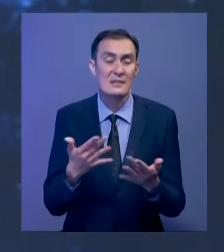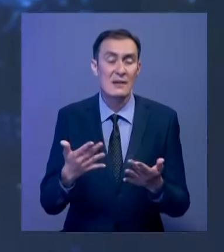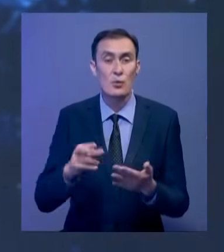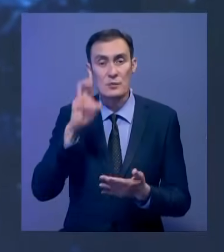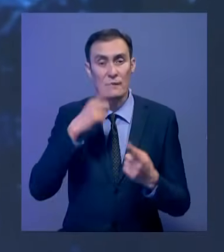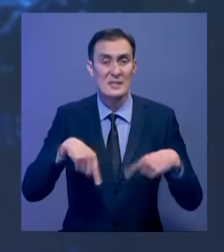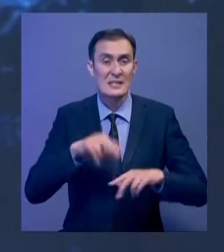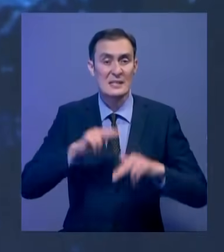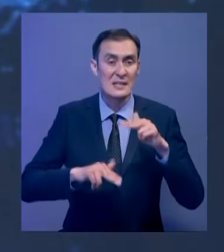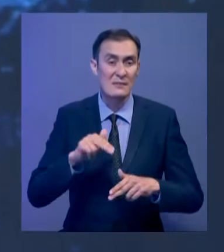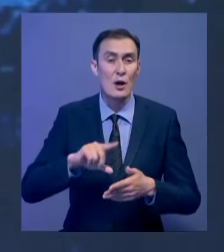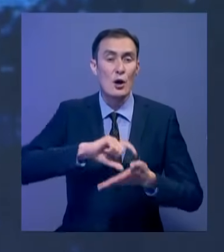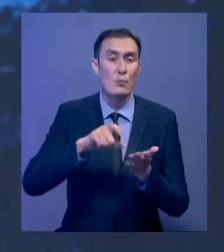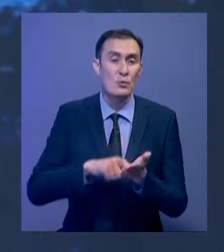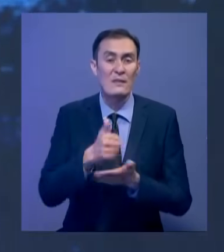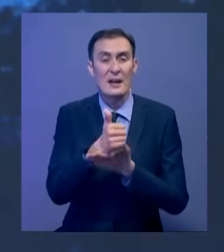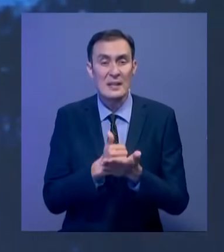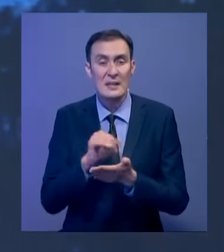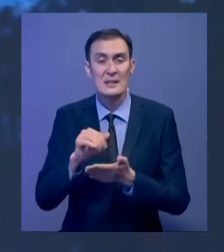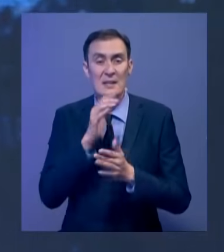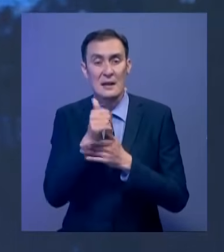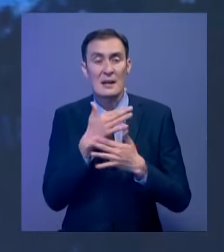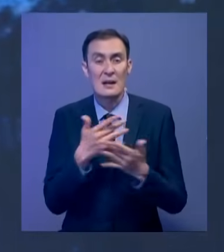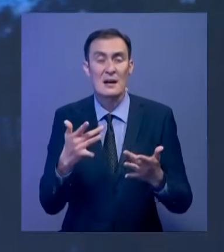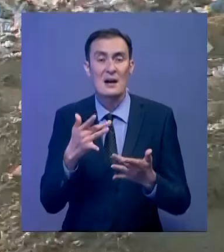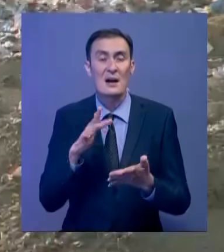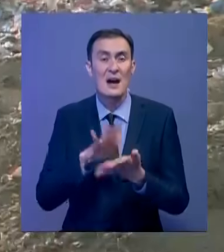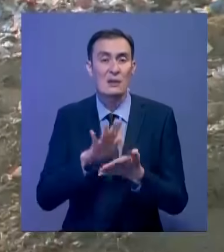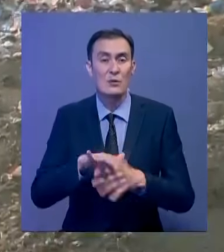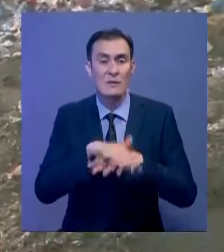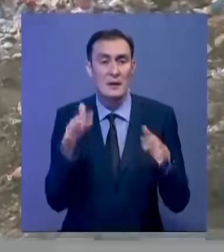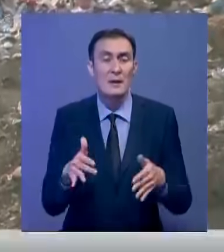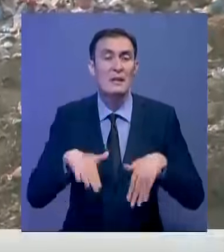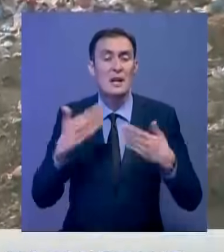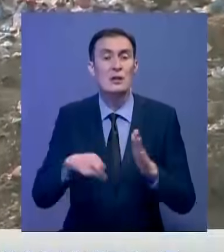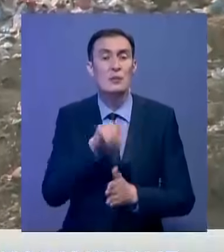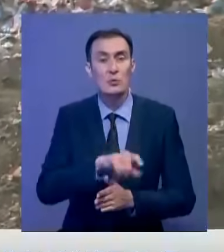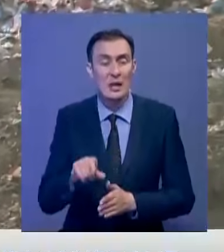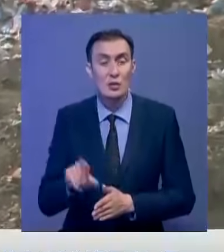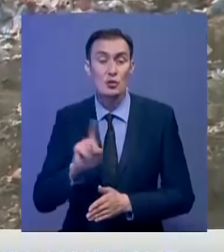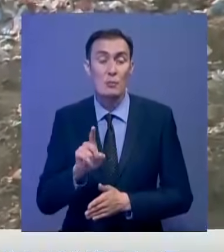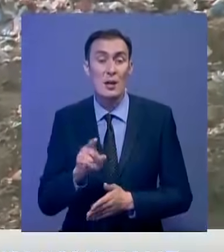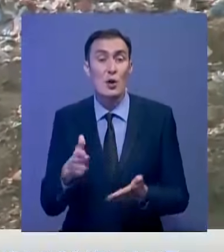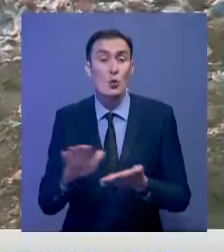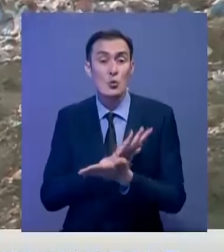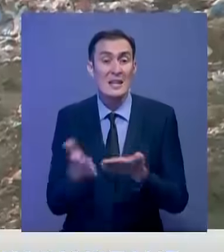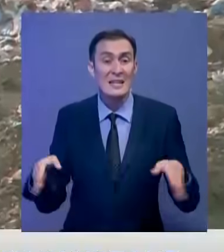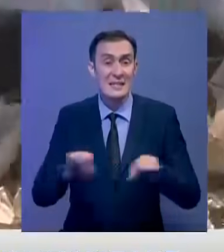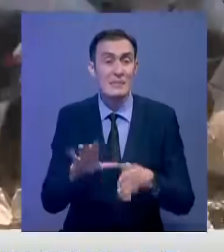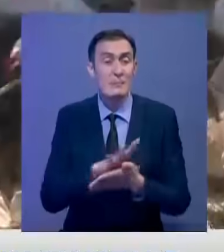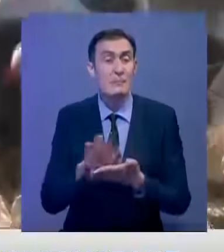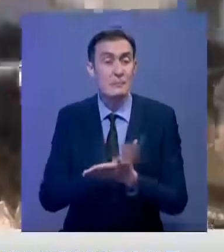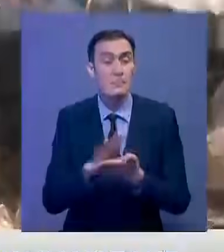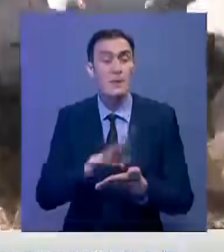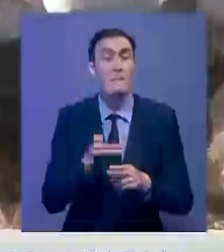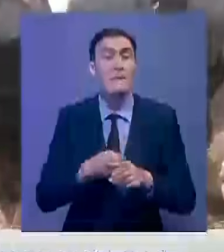квазигосударственного сектора для строительства пунктов хранения и захоронения радиоактивных отходов предложили парламентарии. Важно, чтобы утилизация проходила безопасно